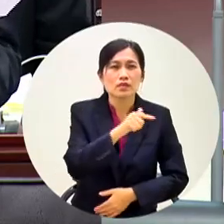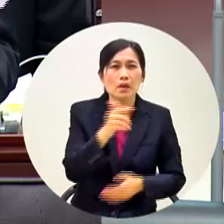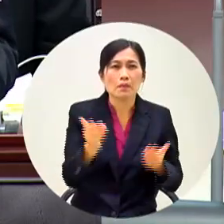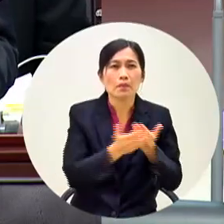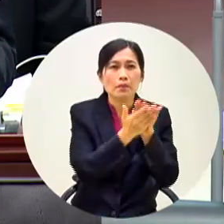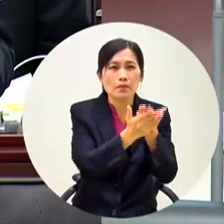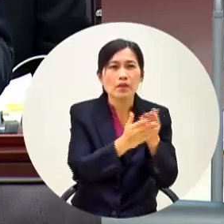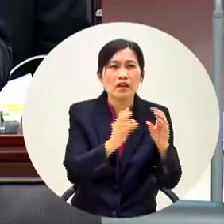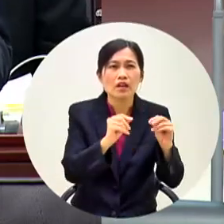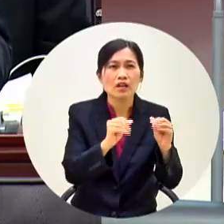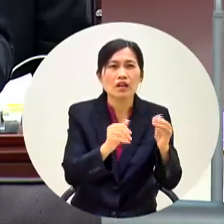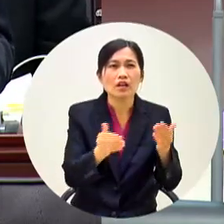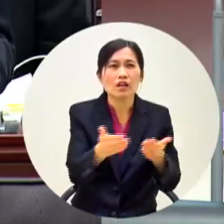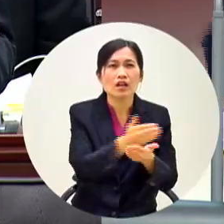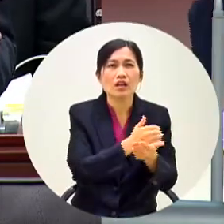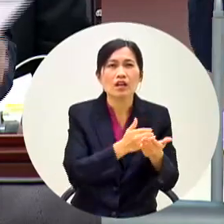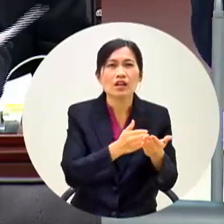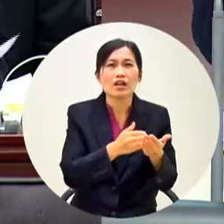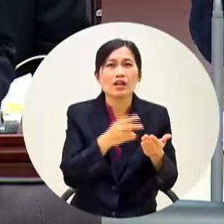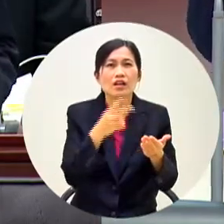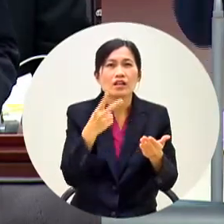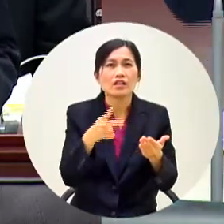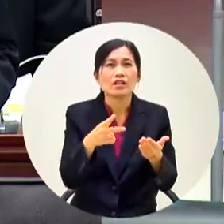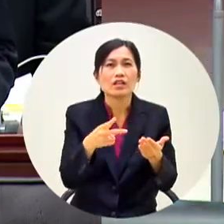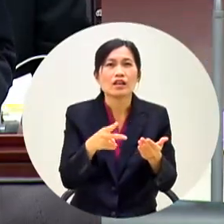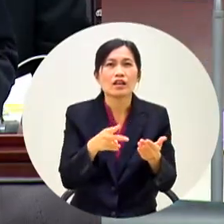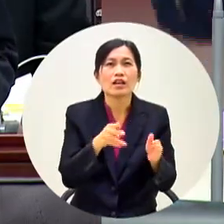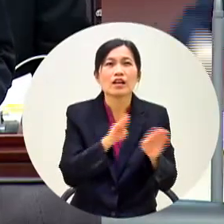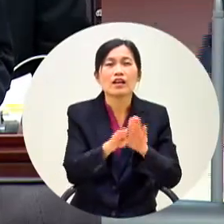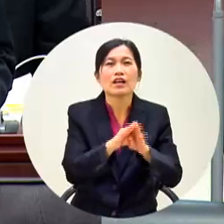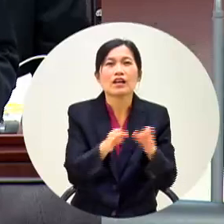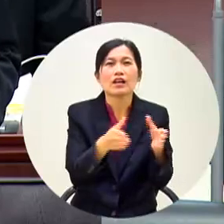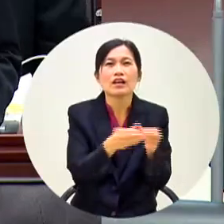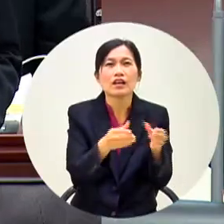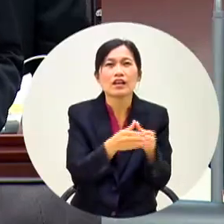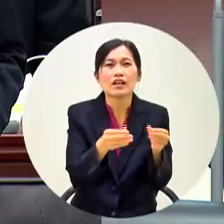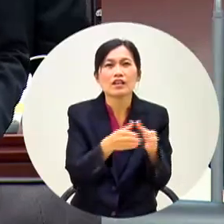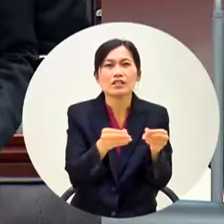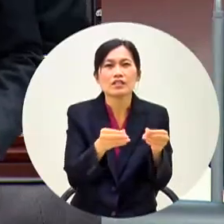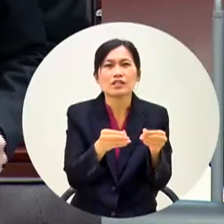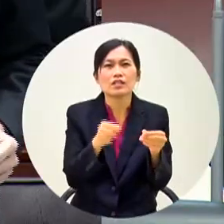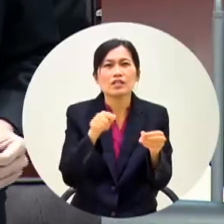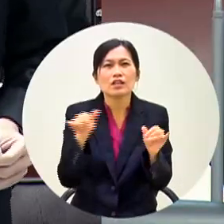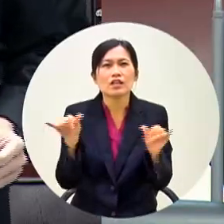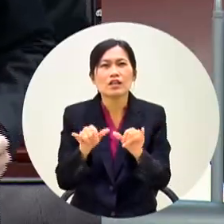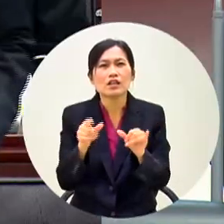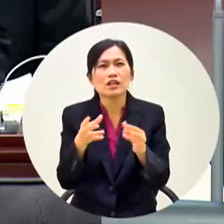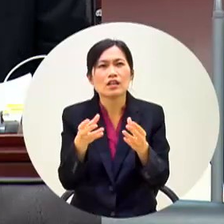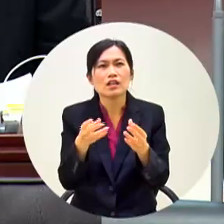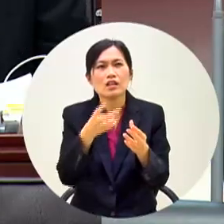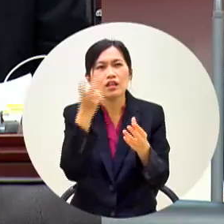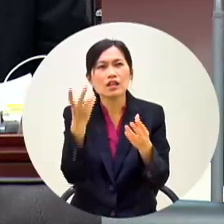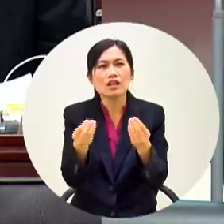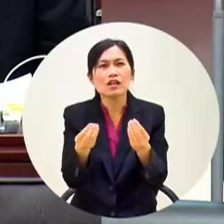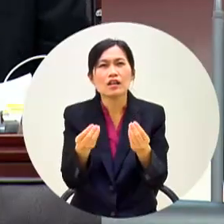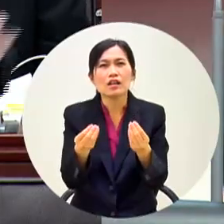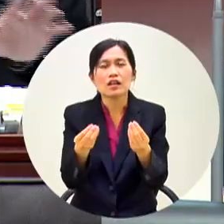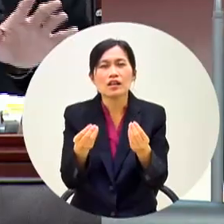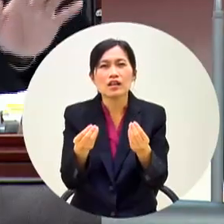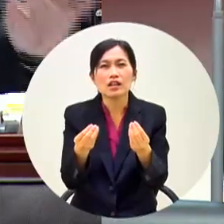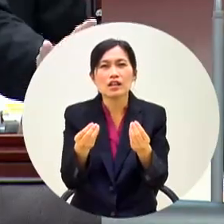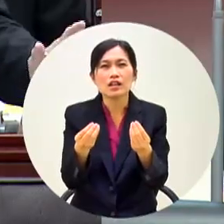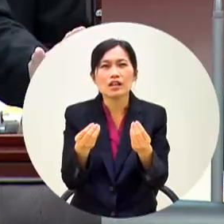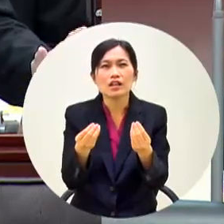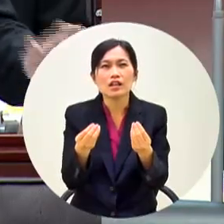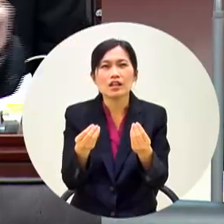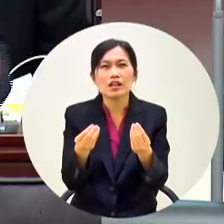土地，那地主才能够免征增值税。 这个跟你刚刚讲的有互相冲突，你没发现吗？ 不会。